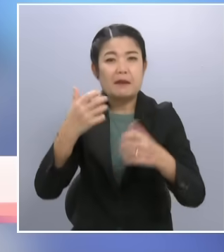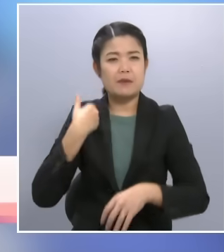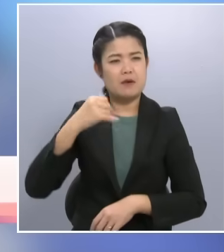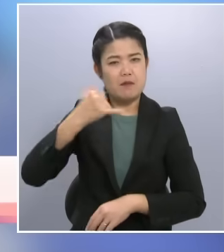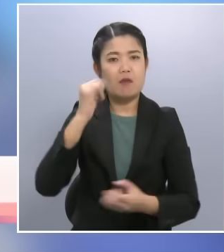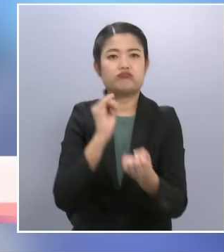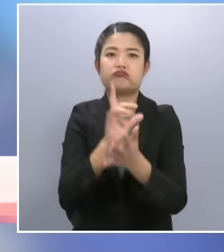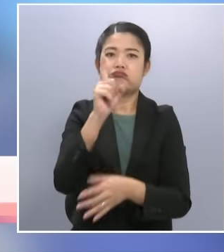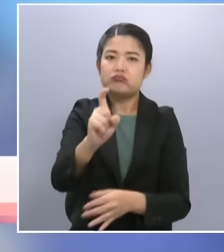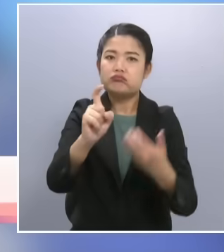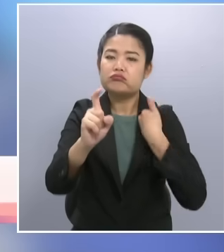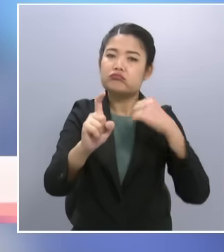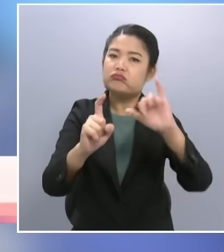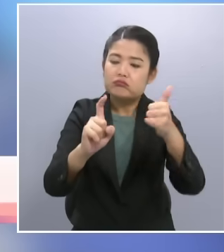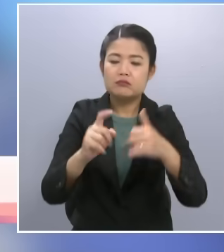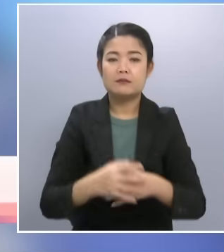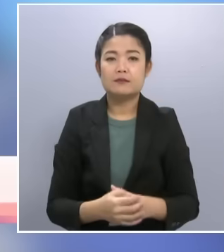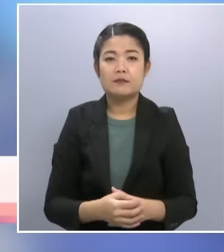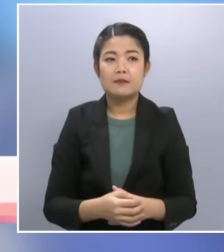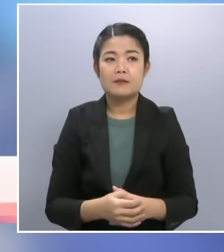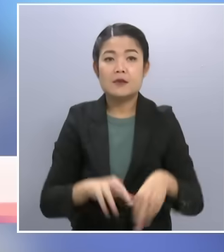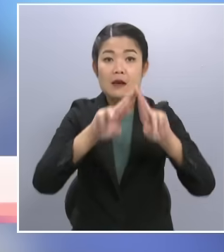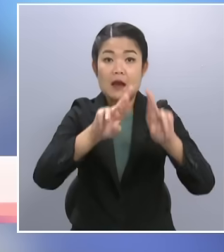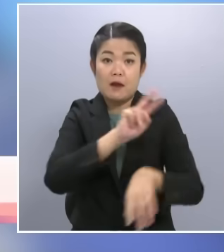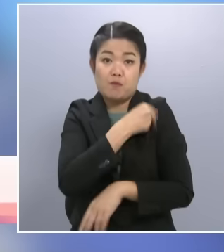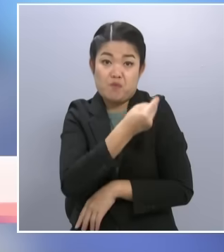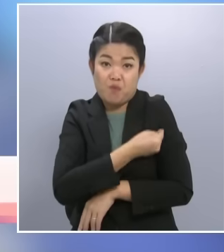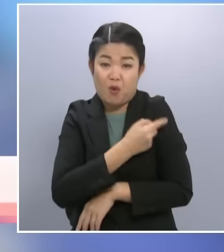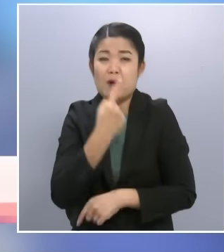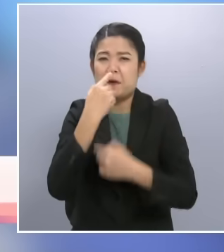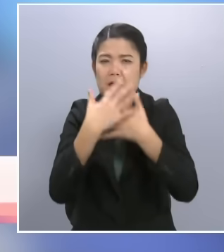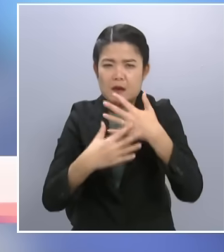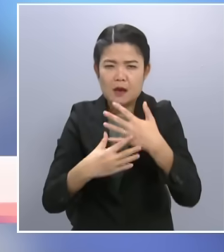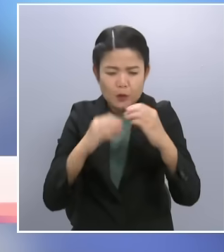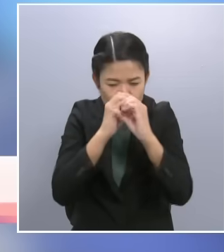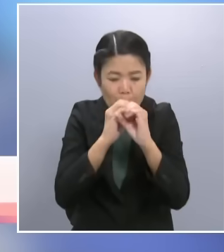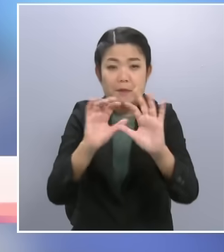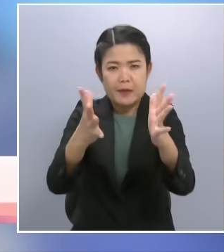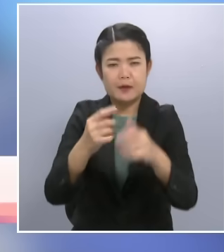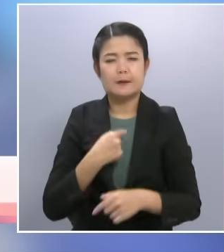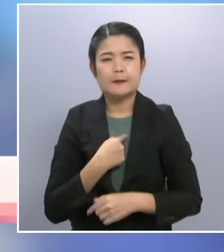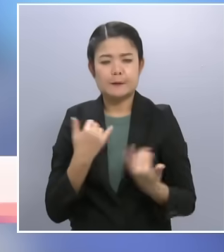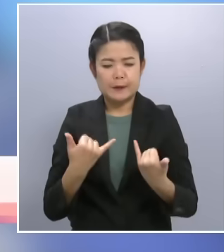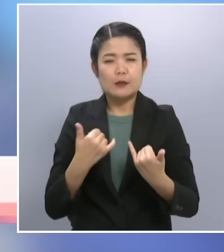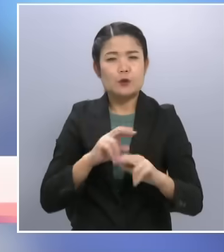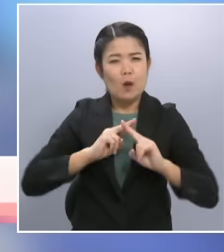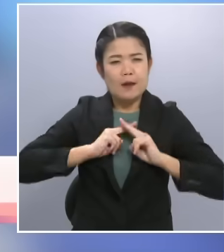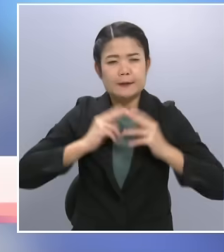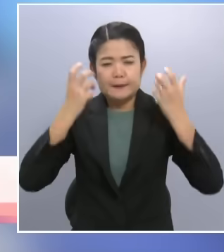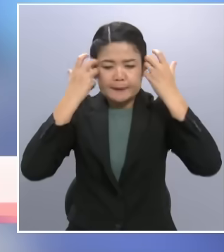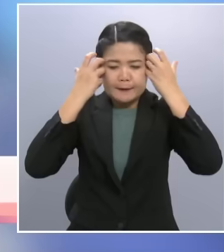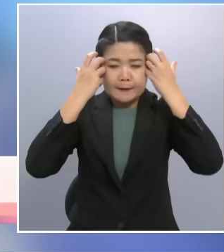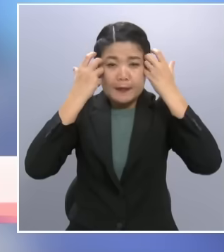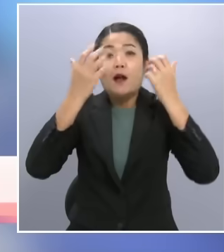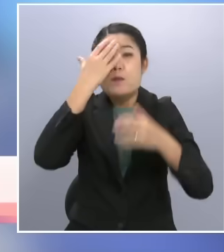ทำให้เสียชีวิตแล้วที่ผ่านมาทางคลินิกก็ไม่ได้เจาะเลือดของเธอไปตรวจด้วยตอนนี้เธอทุกข์ใจนะคะจำเป็นต้องหยุดงานเพื่อ